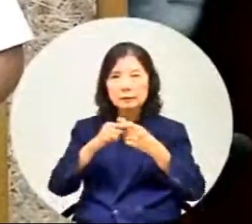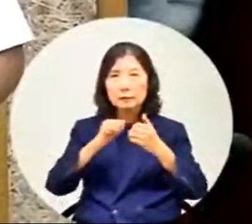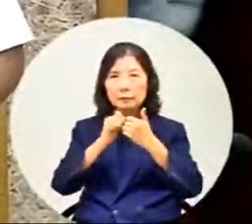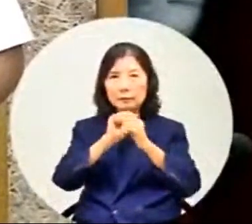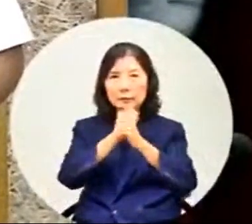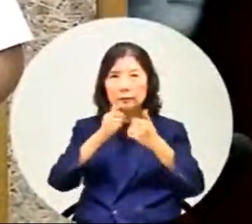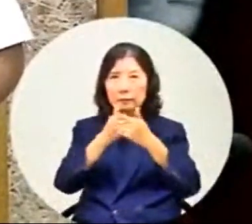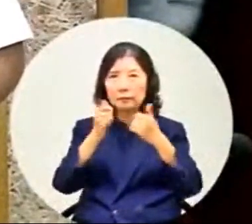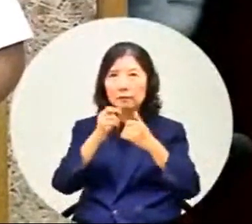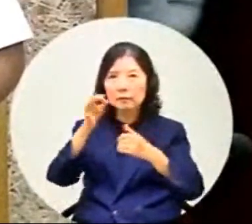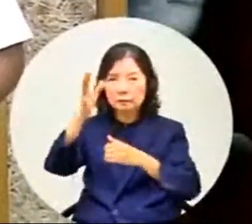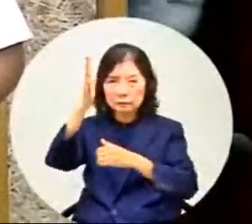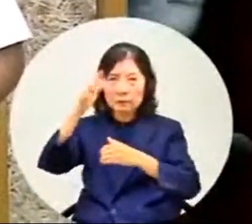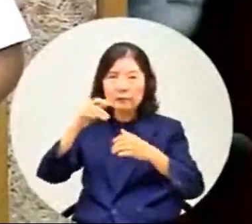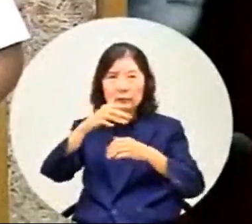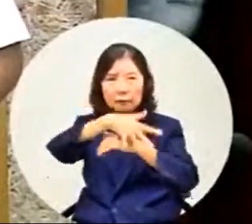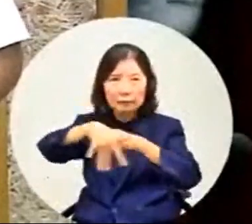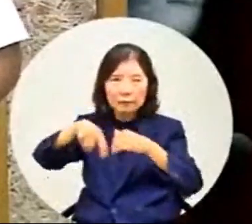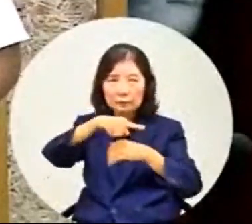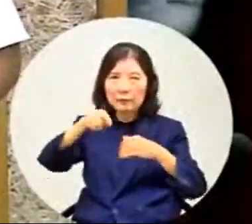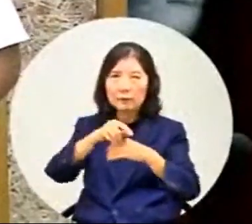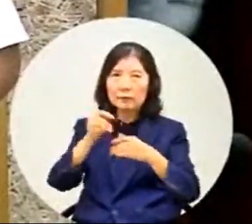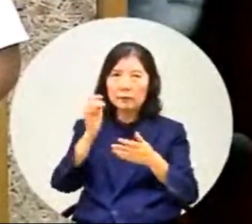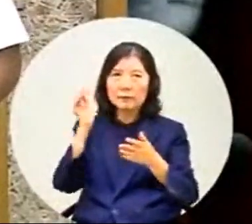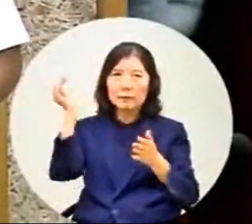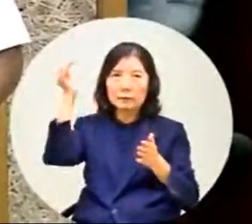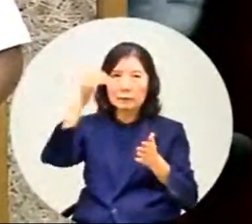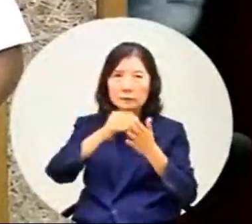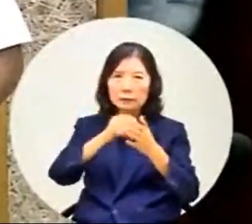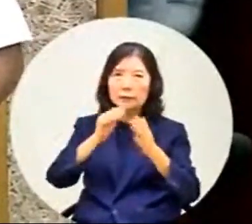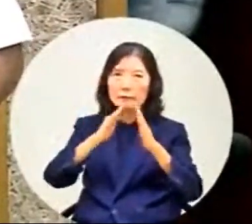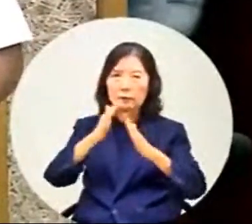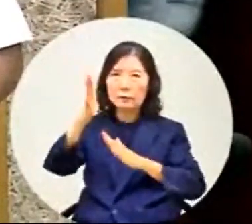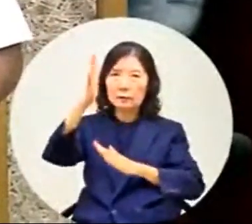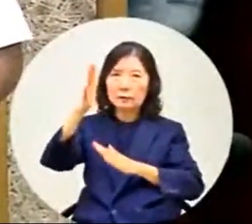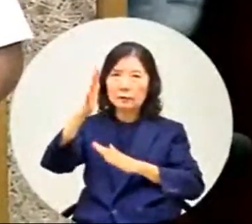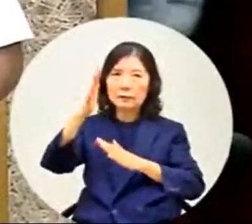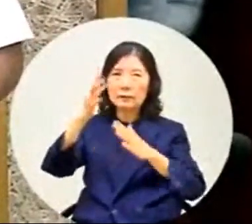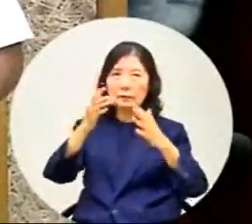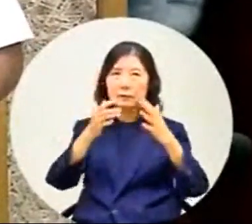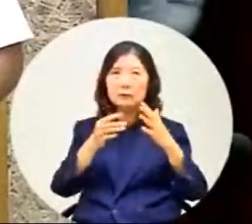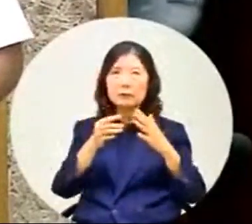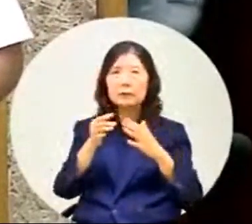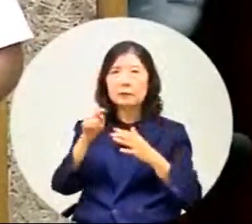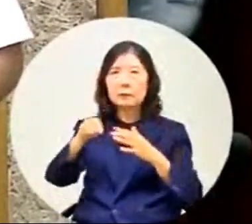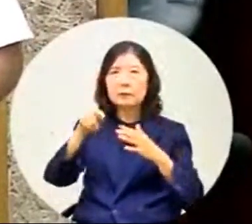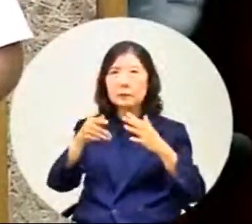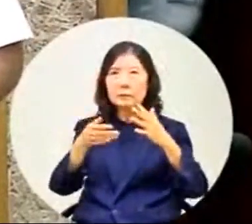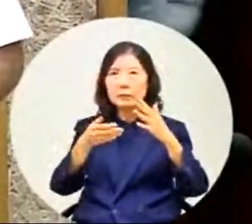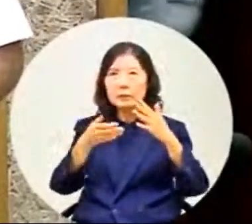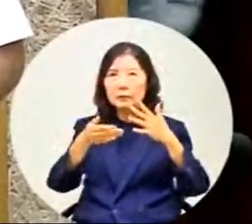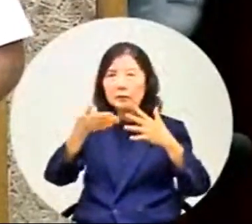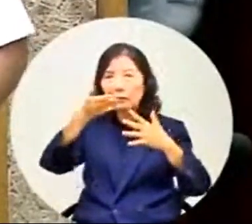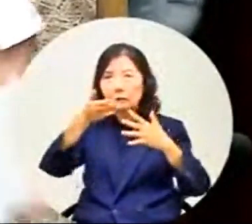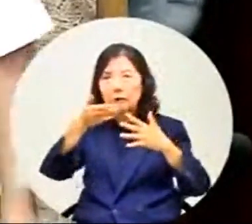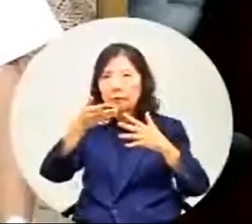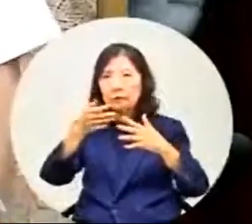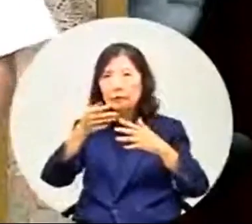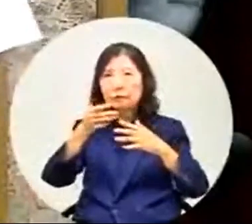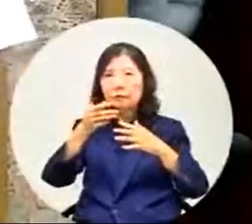等机关，那是在之后迁呈到市府的这个层级去哈。那在 市府的层级到哪